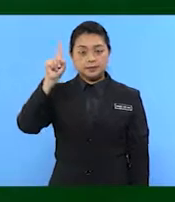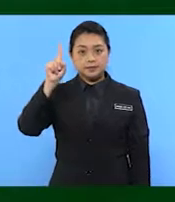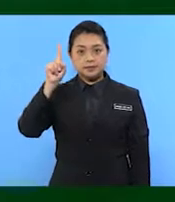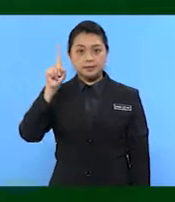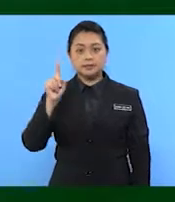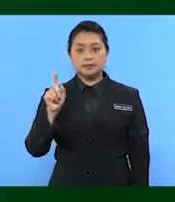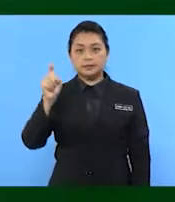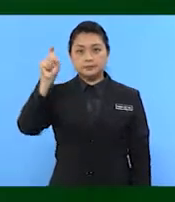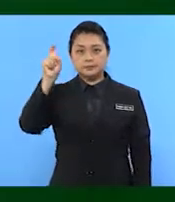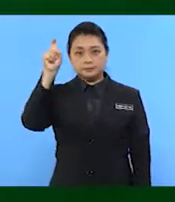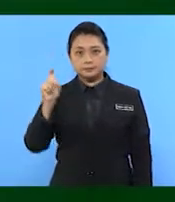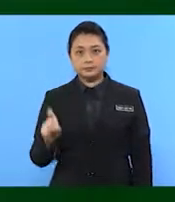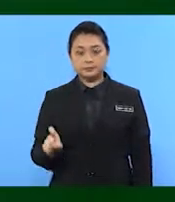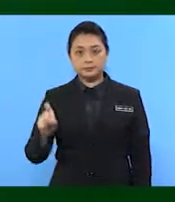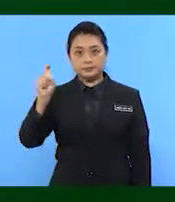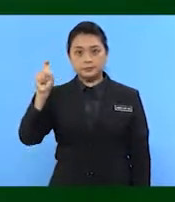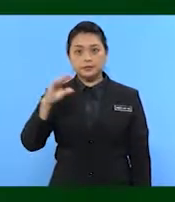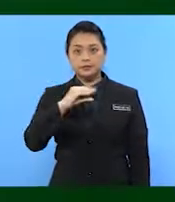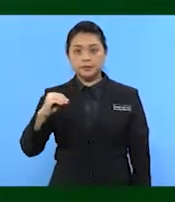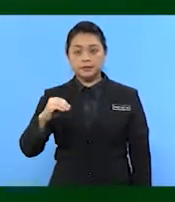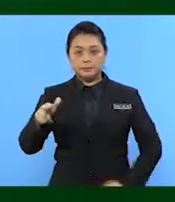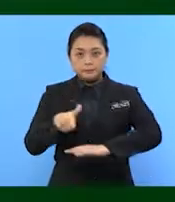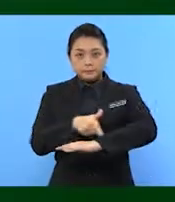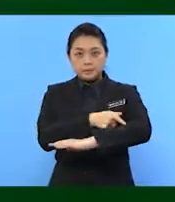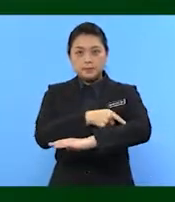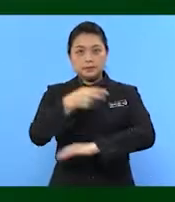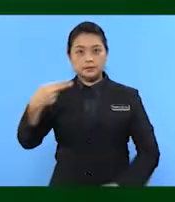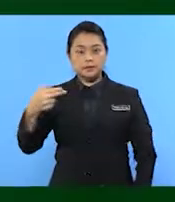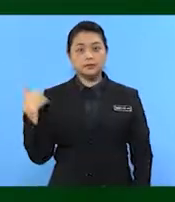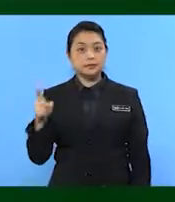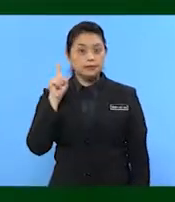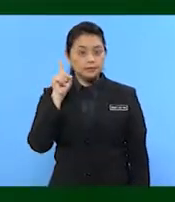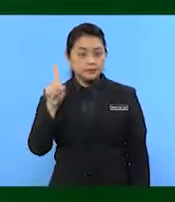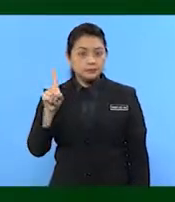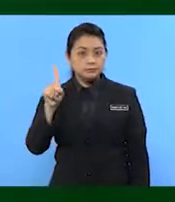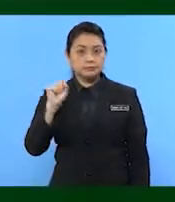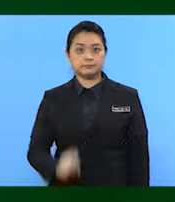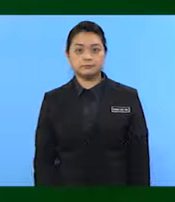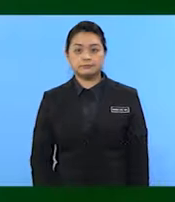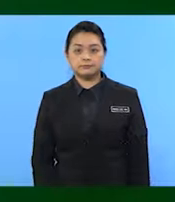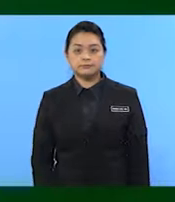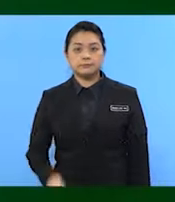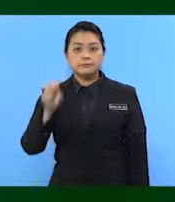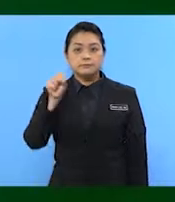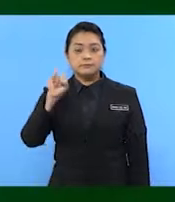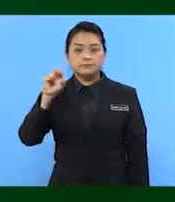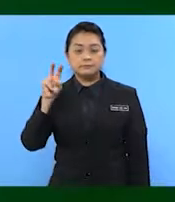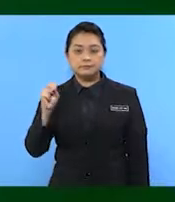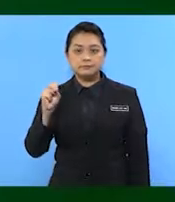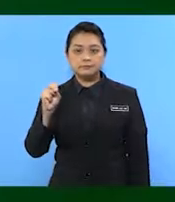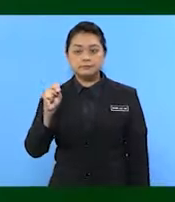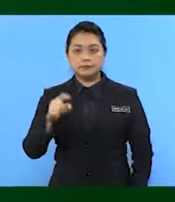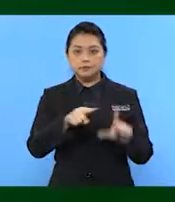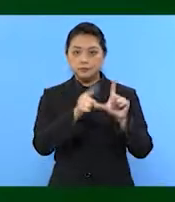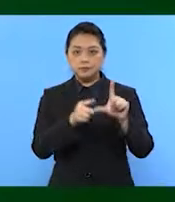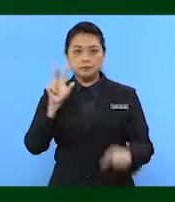paksi X. Dan panjang hipotenuse ialah satu unit. Sinus bagi sudut